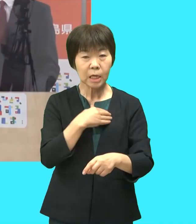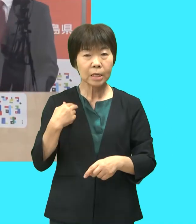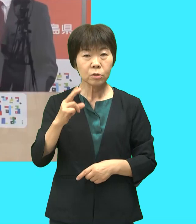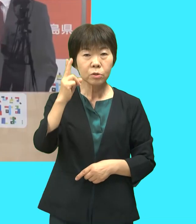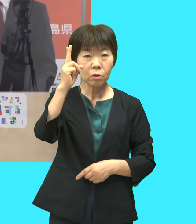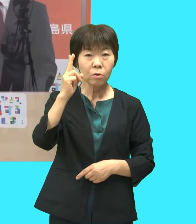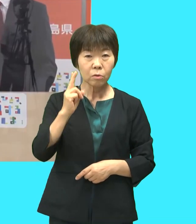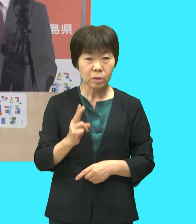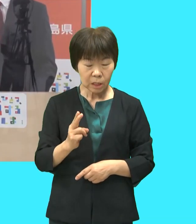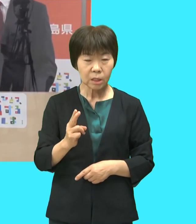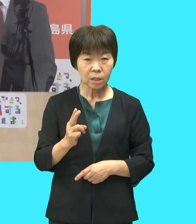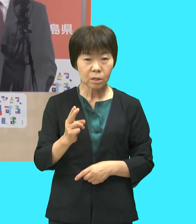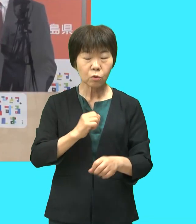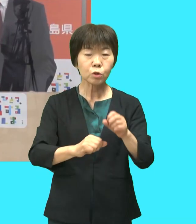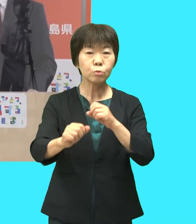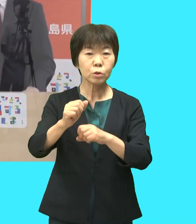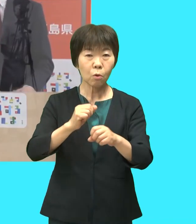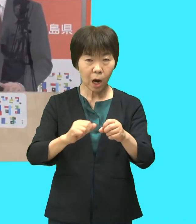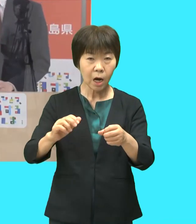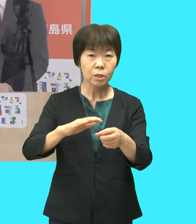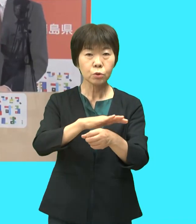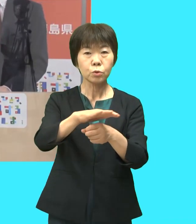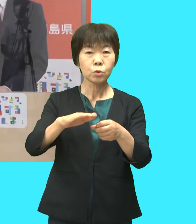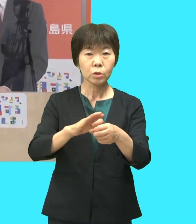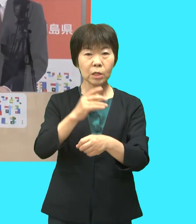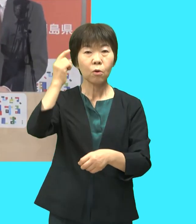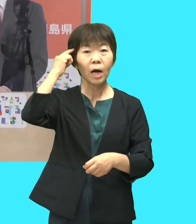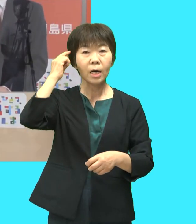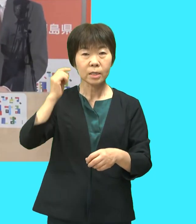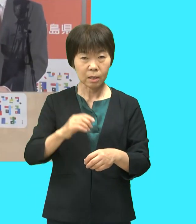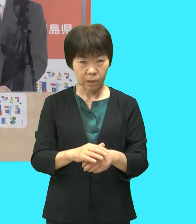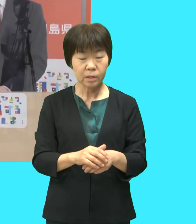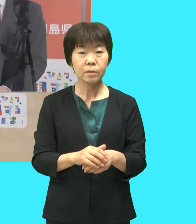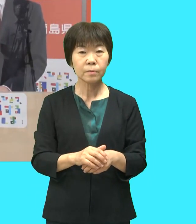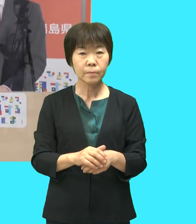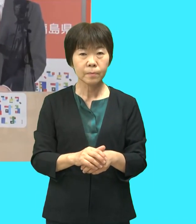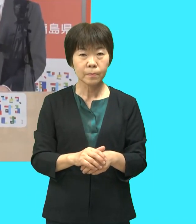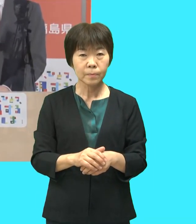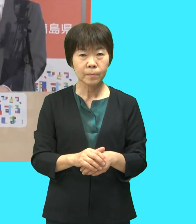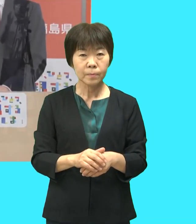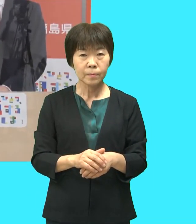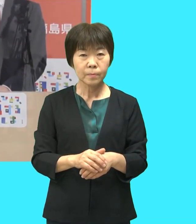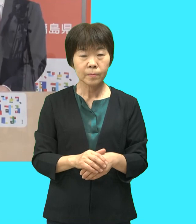体を挙げて取り組むことが何よりも重要だと考えております。